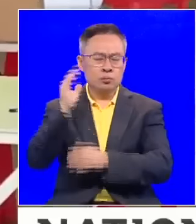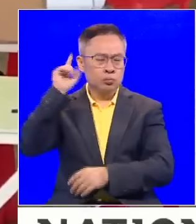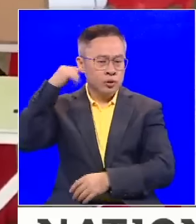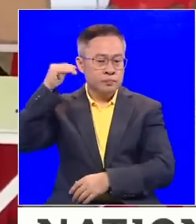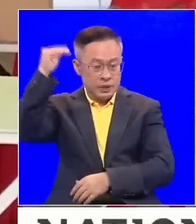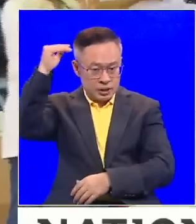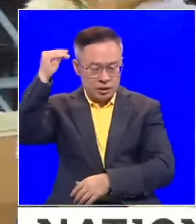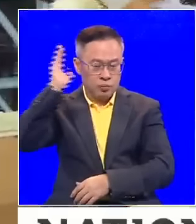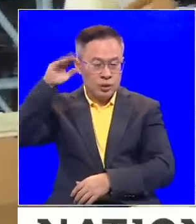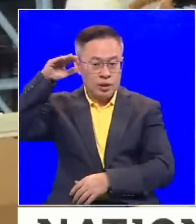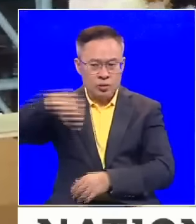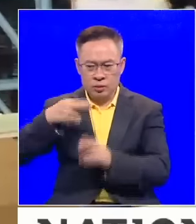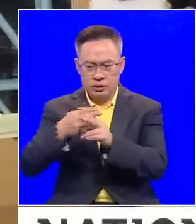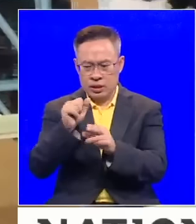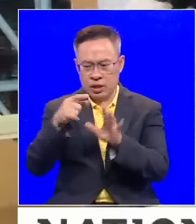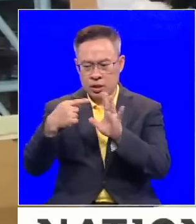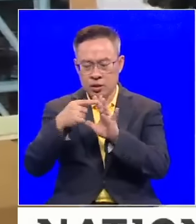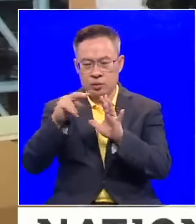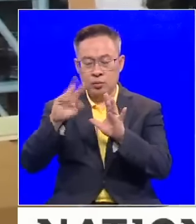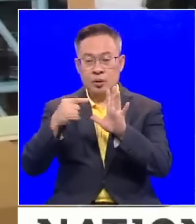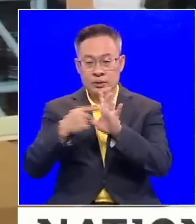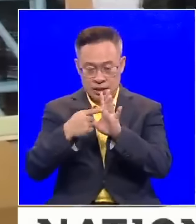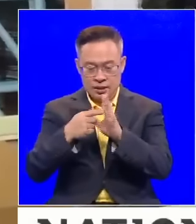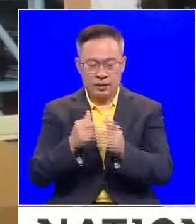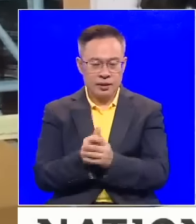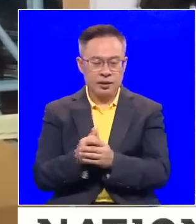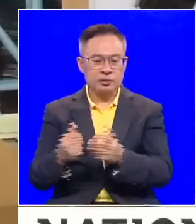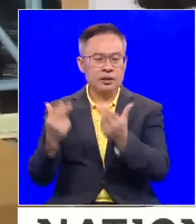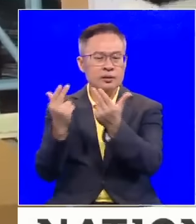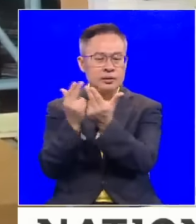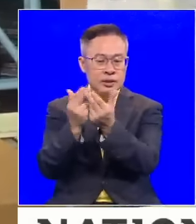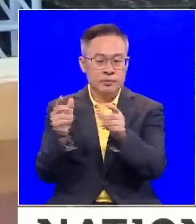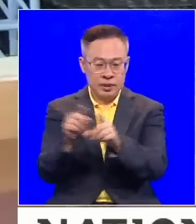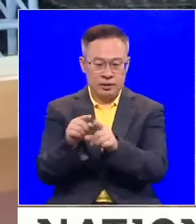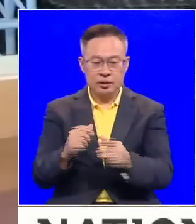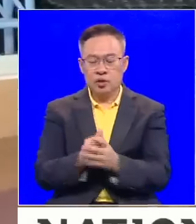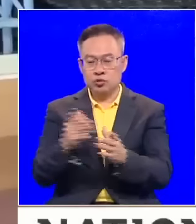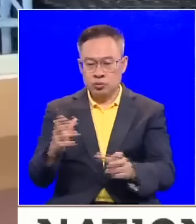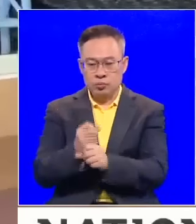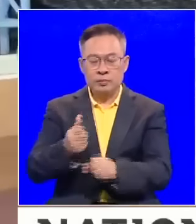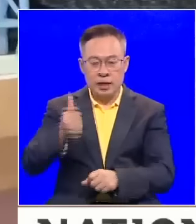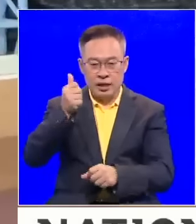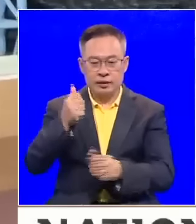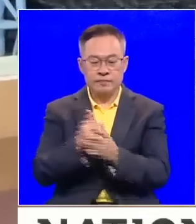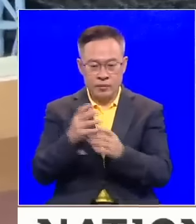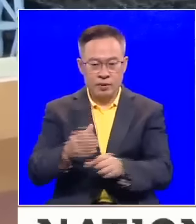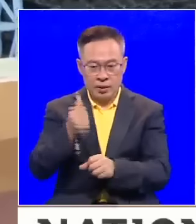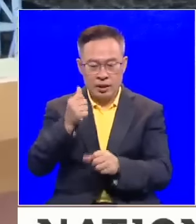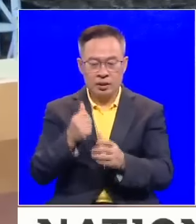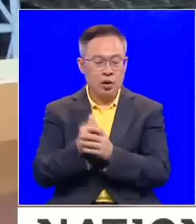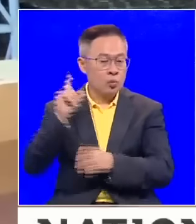นตรีช่วยเกษตรและสหกรณ์รัฐบาลคุณเศรษฐาขออภัยค่ะนั่นแหละค่ะก็เอาคุ